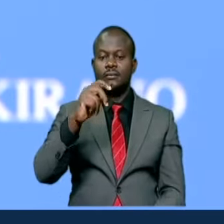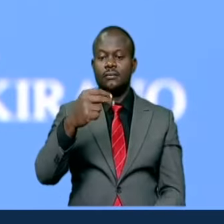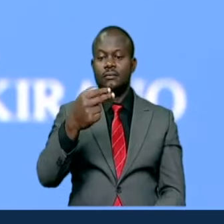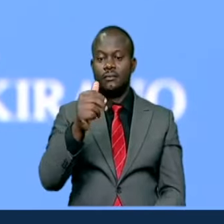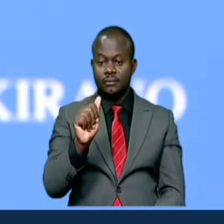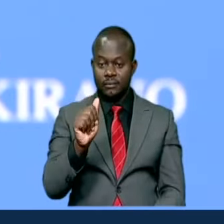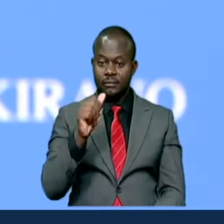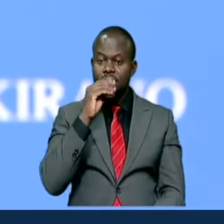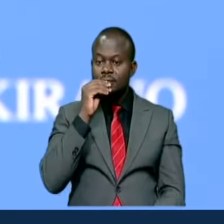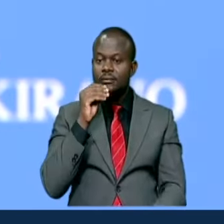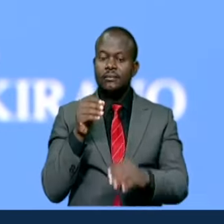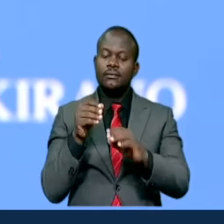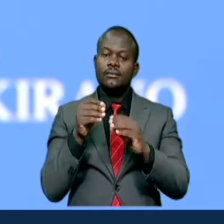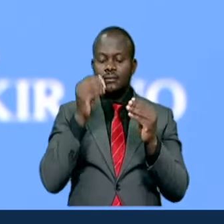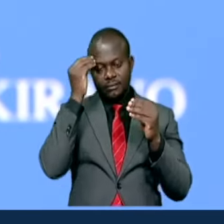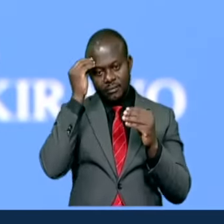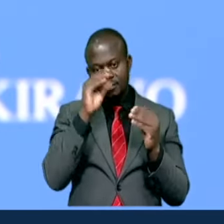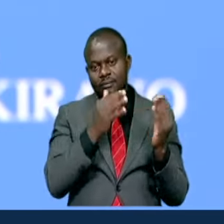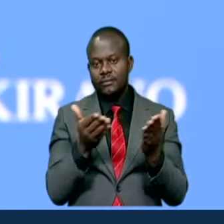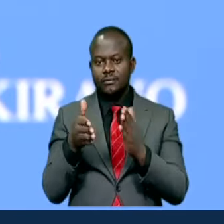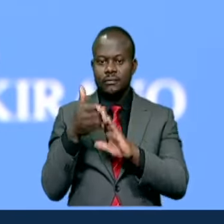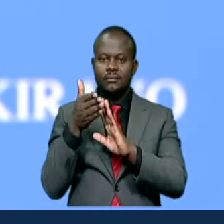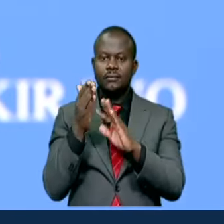yakira za vuba vuba, ngira ngo hari n'abandi bazakira hano.